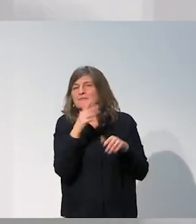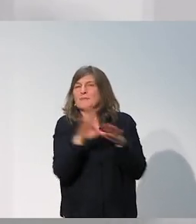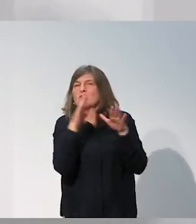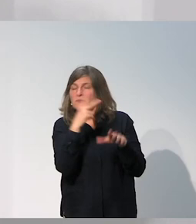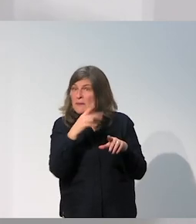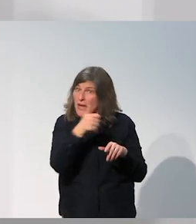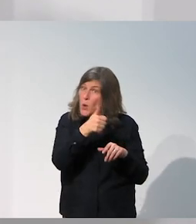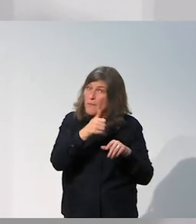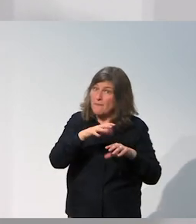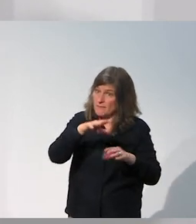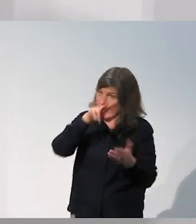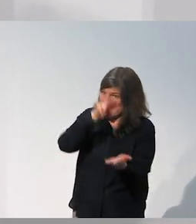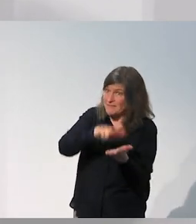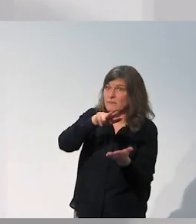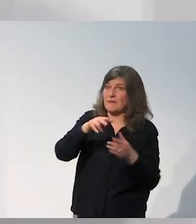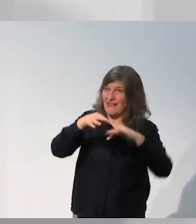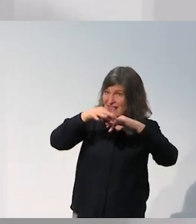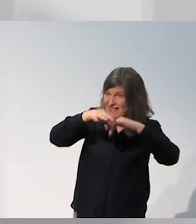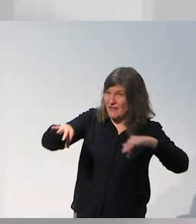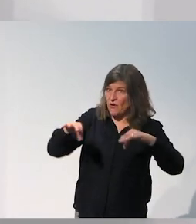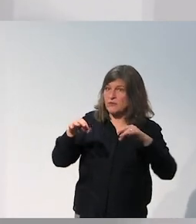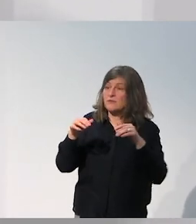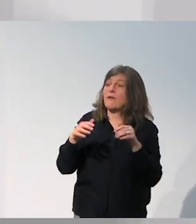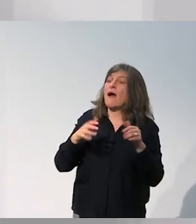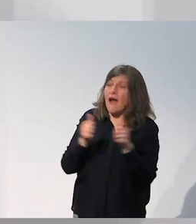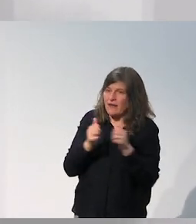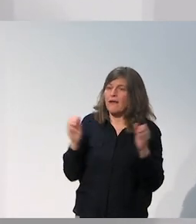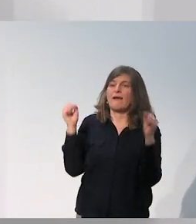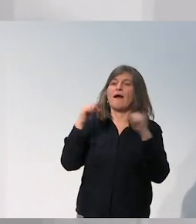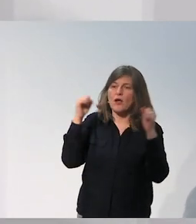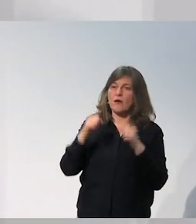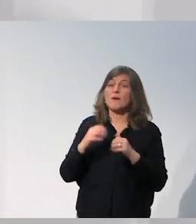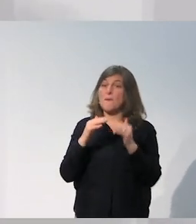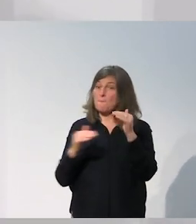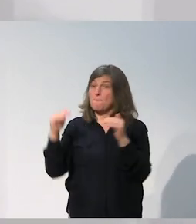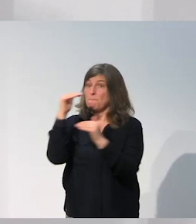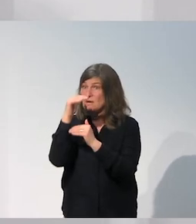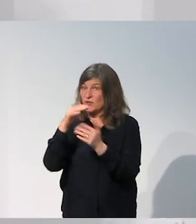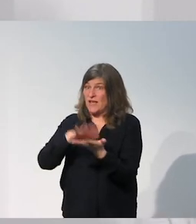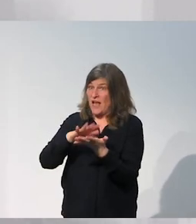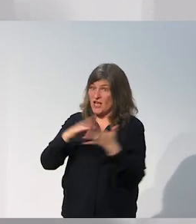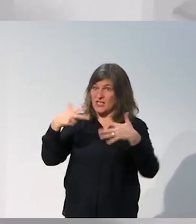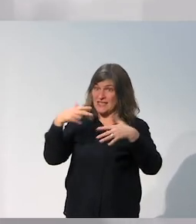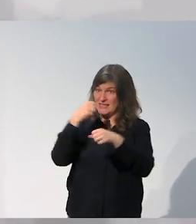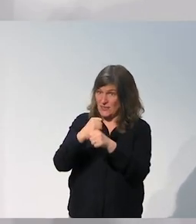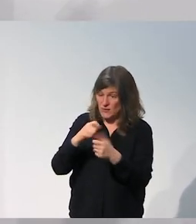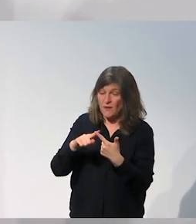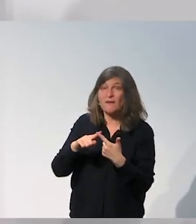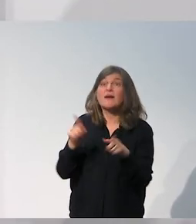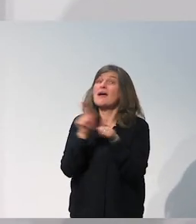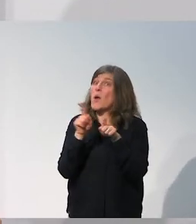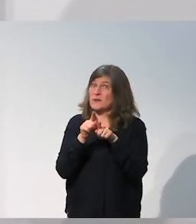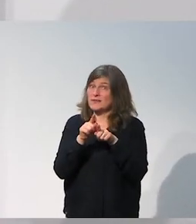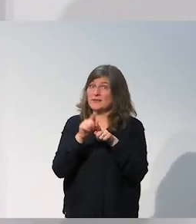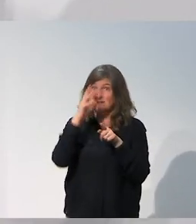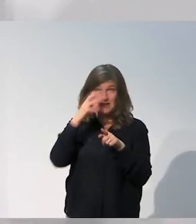divorce par consentement mutuel, hein, majorité à 14, à 18 ans, pardon, je dis toujours à 14 à 18, hein, et surtout, surtout, l'action de Simone